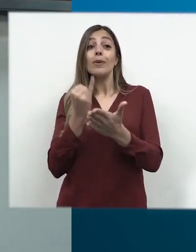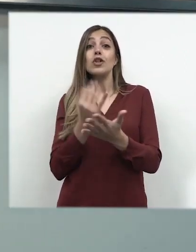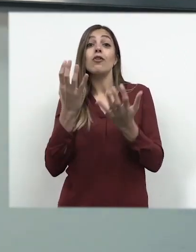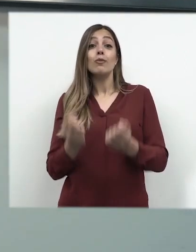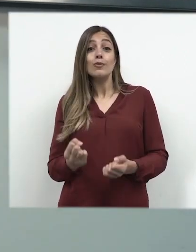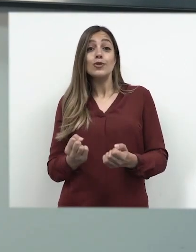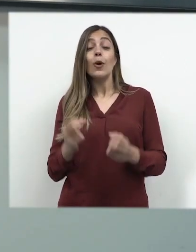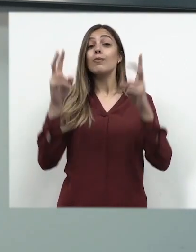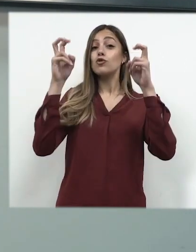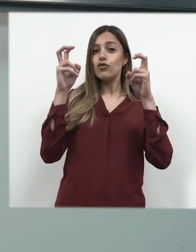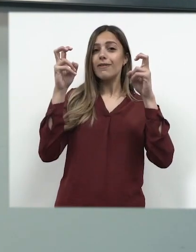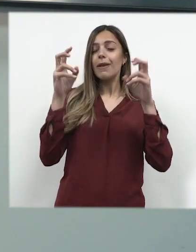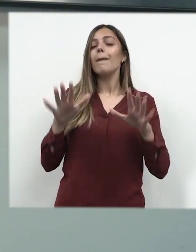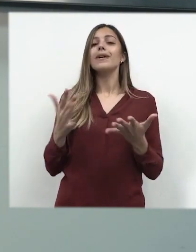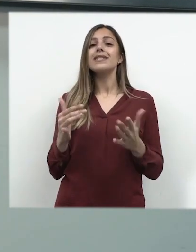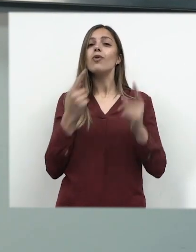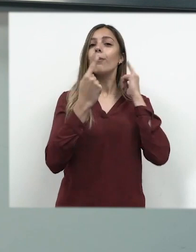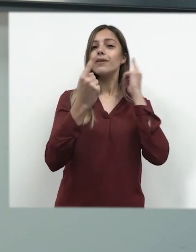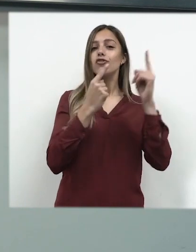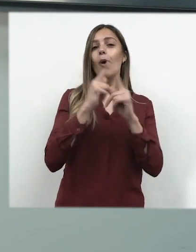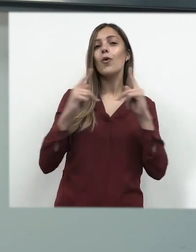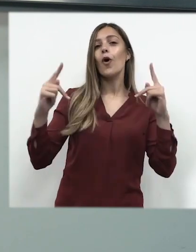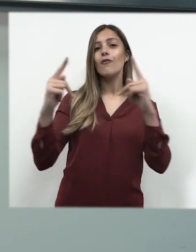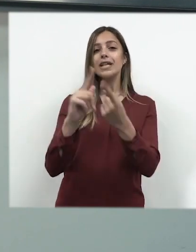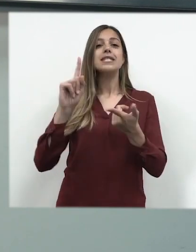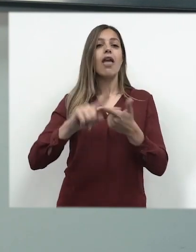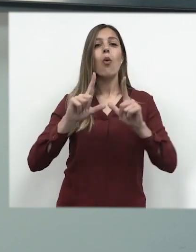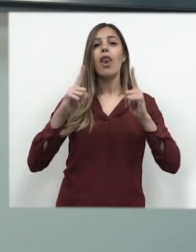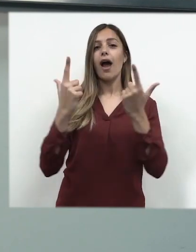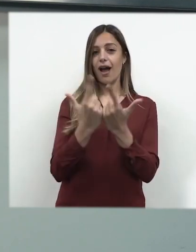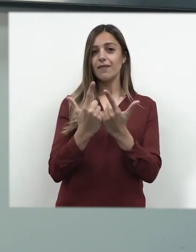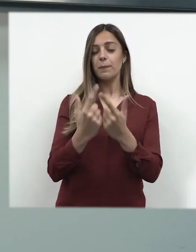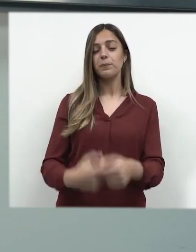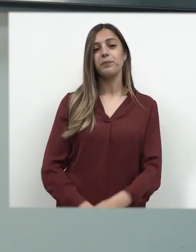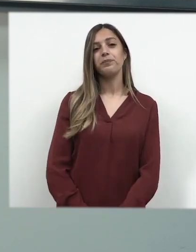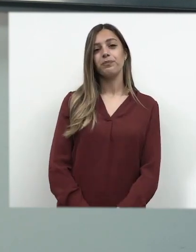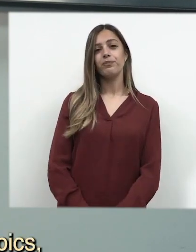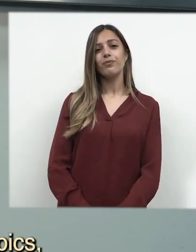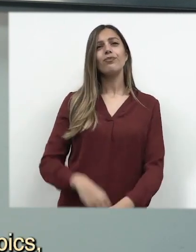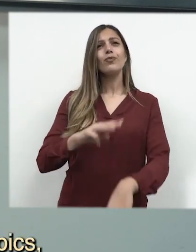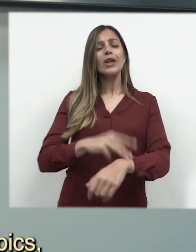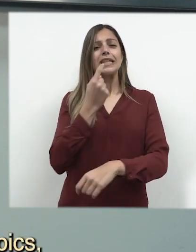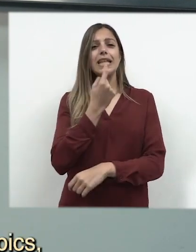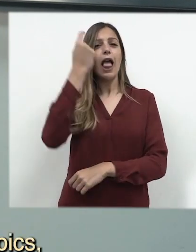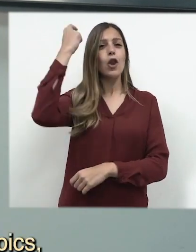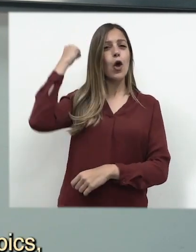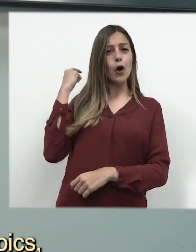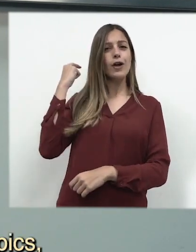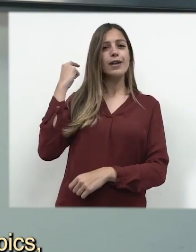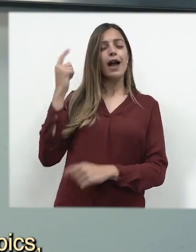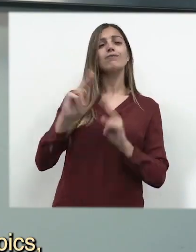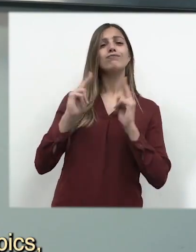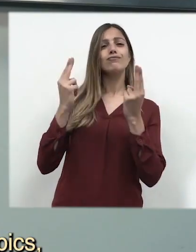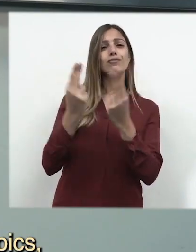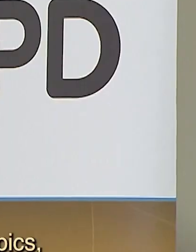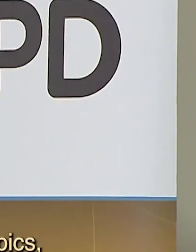formazzjoni d-wara eżempju pal-metekun għaj parteċpa u f-konferenzi u la'għat Ma tu li s-sena 15-18